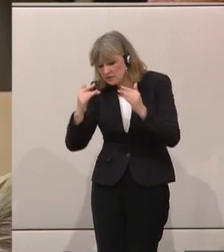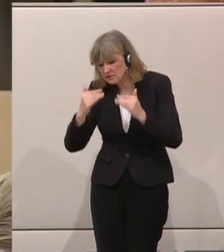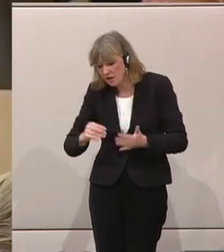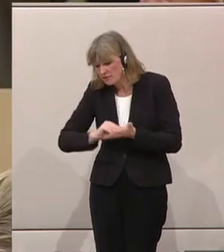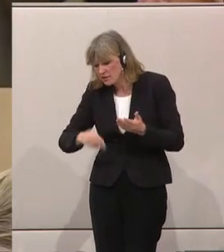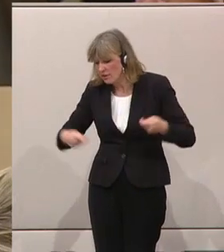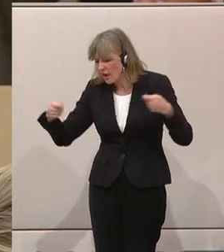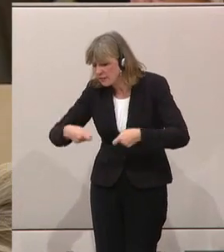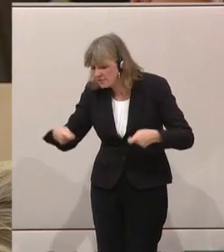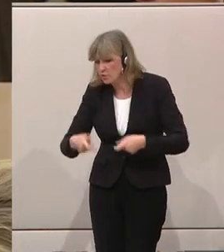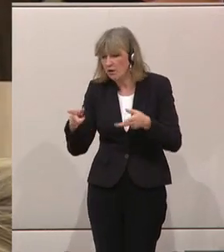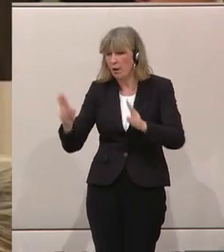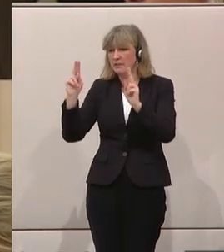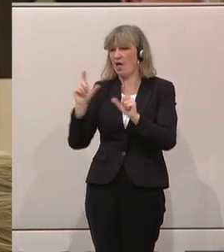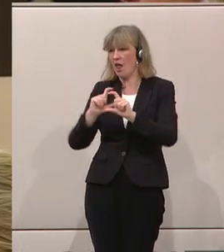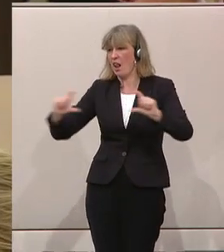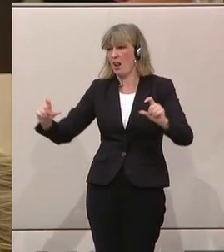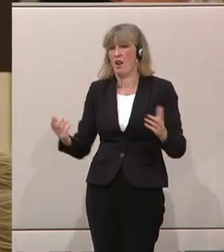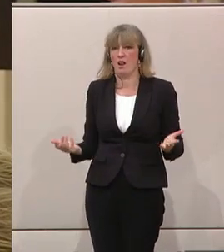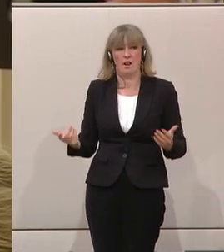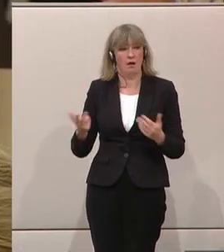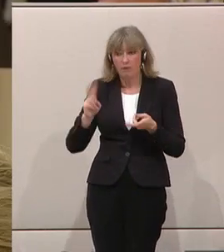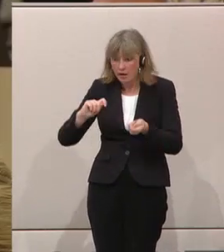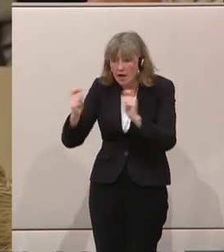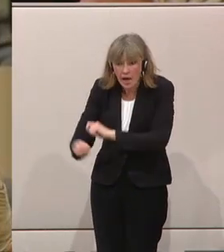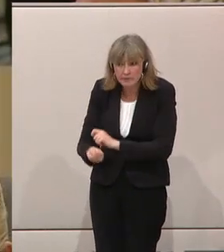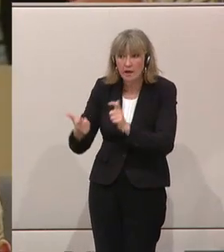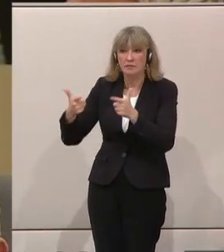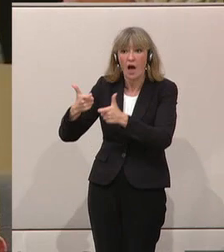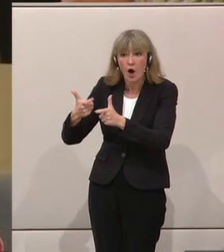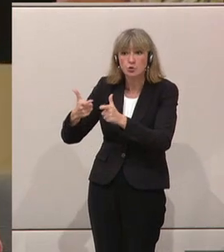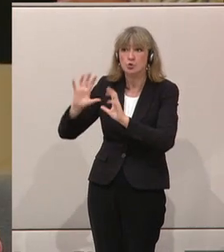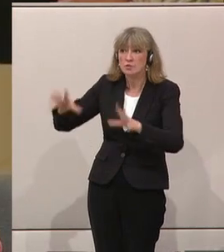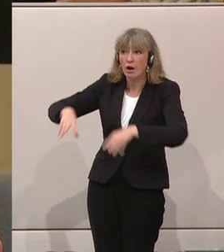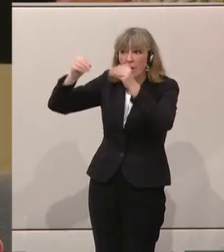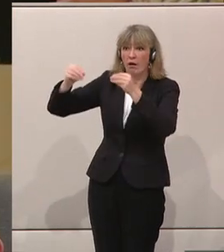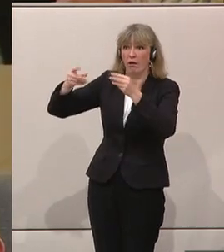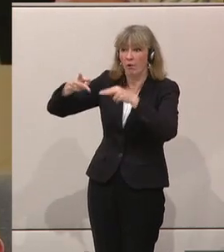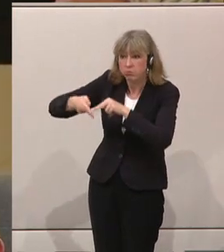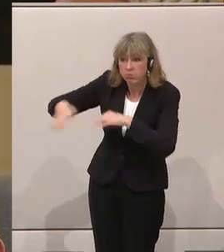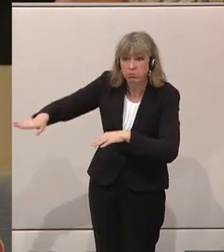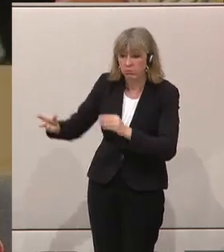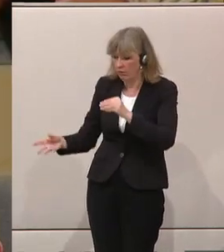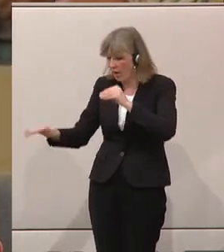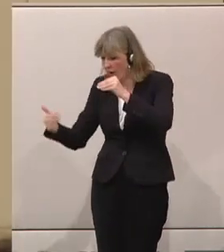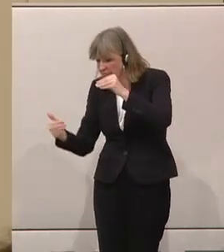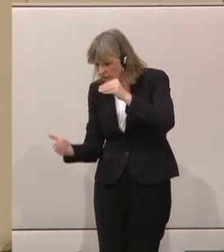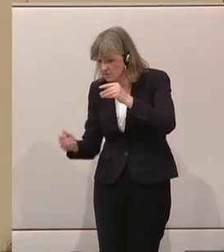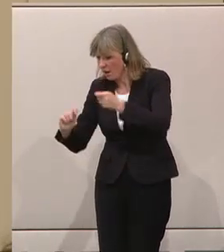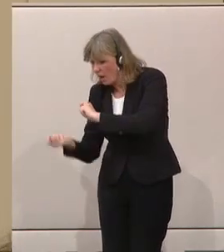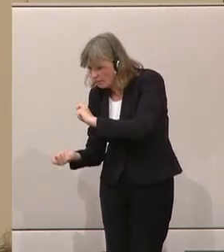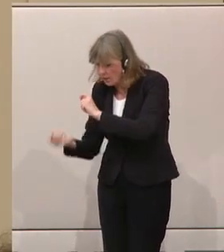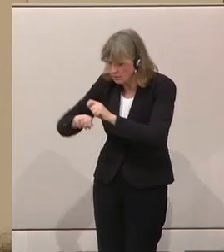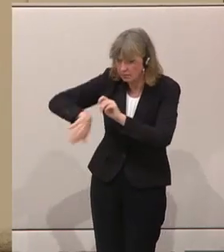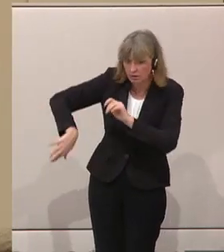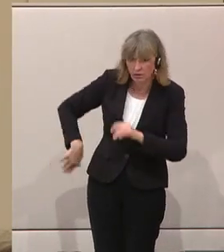des Investitionskapitels, ändern, Ausschüsse ein- und absetzen, Annexe, Protokolle ändern, das Abkommen